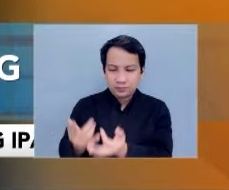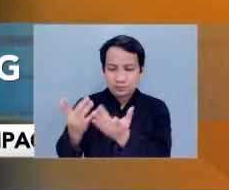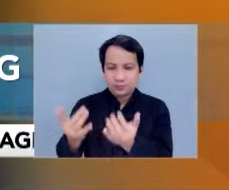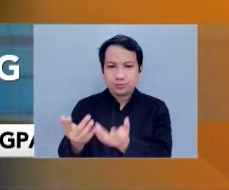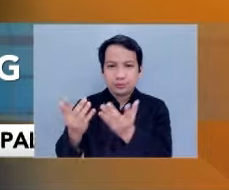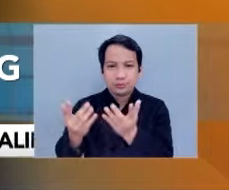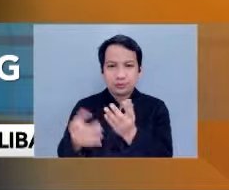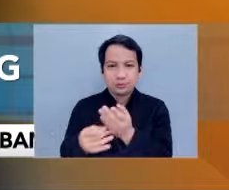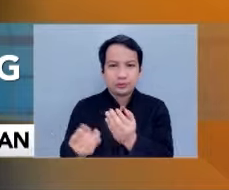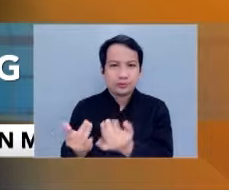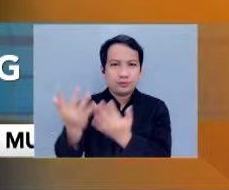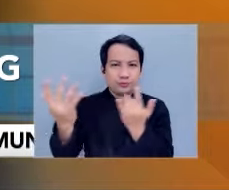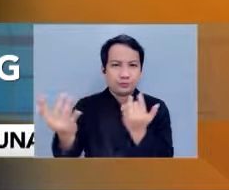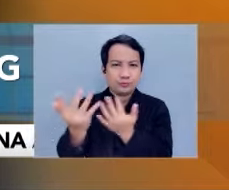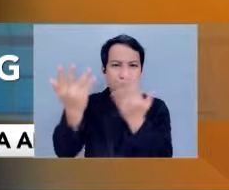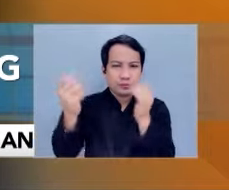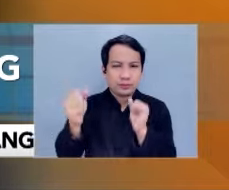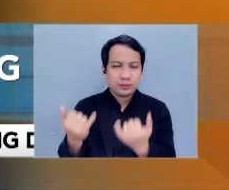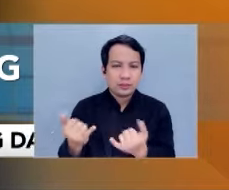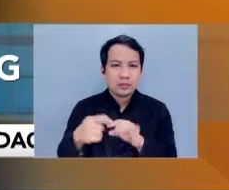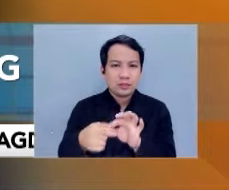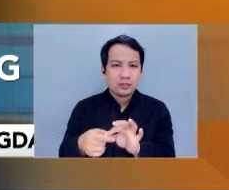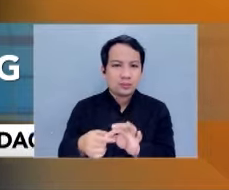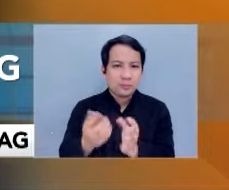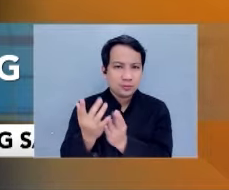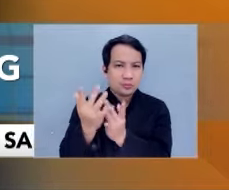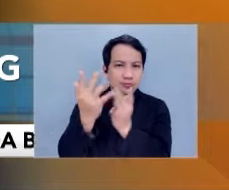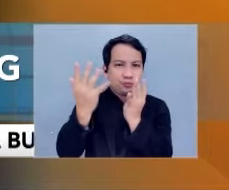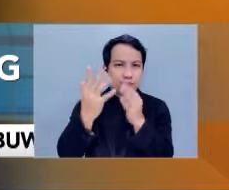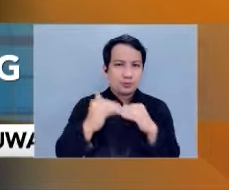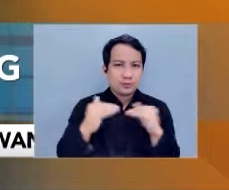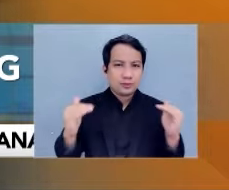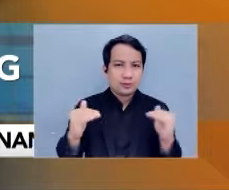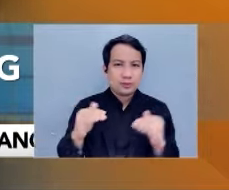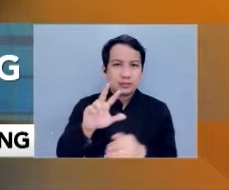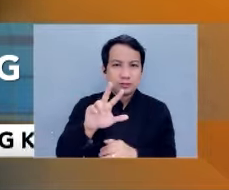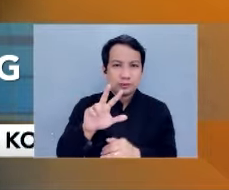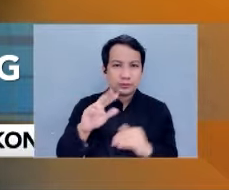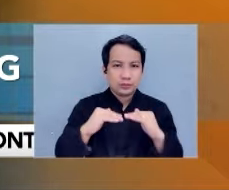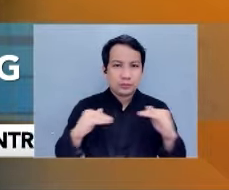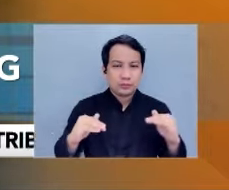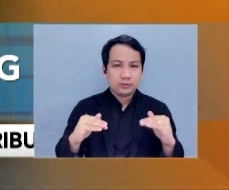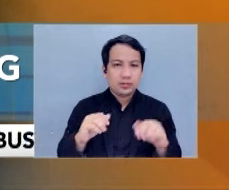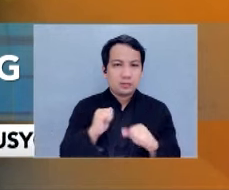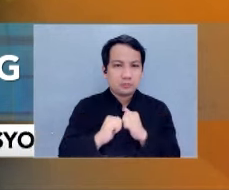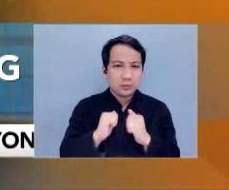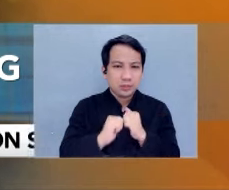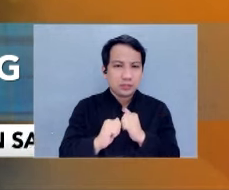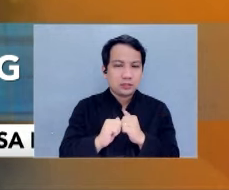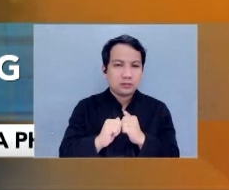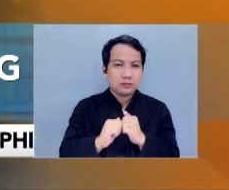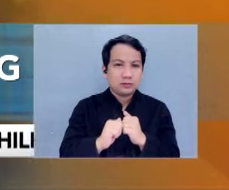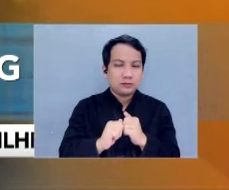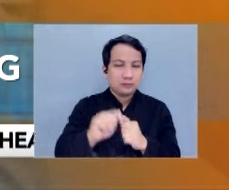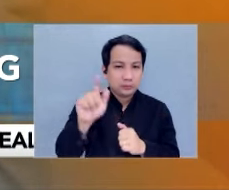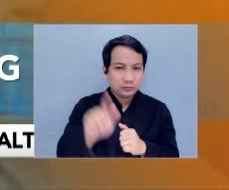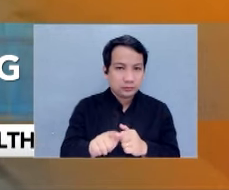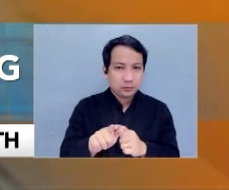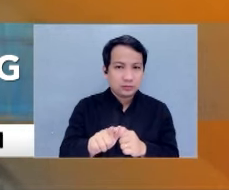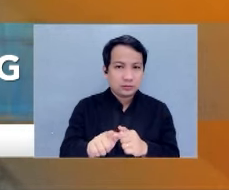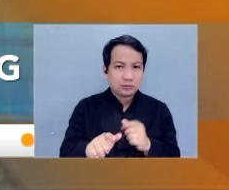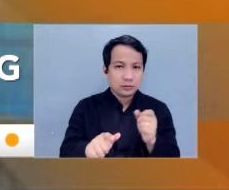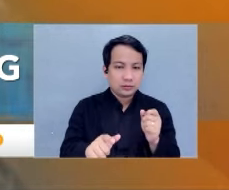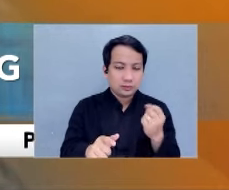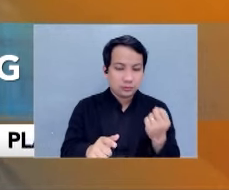nagliliyab hanggang sa ngayon. Sa tindi ng apoy, umakyat ito hanggang sa 3rd alarm. Ibig sabihin, di bababa sa 12 fire truck ang